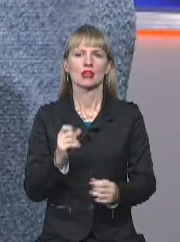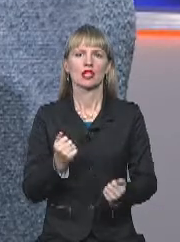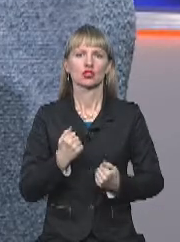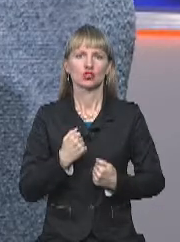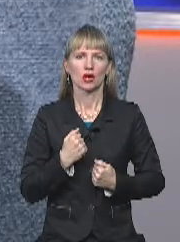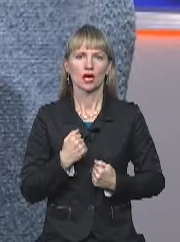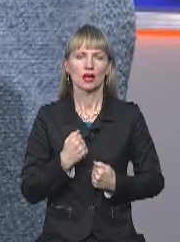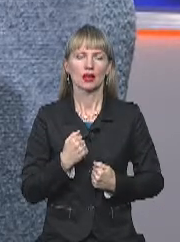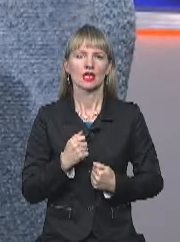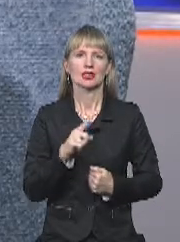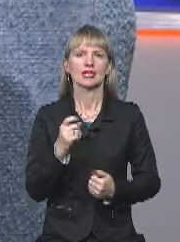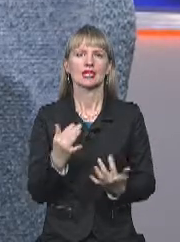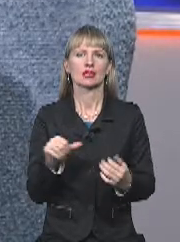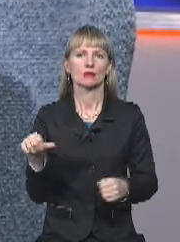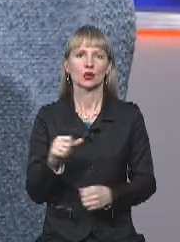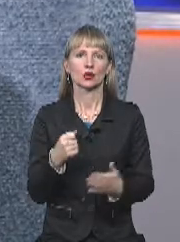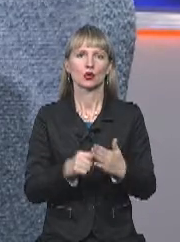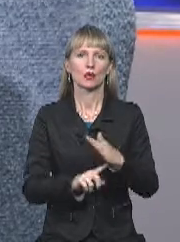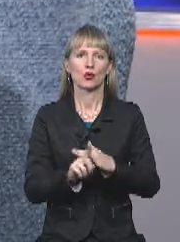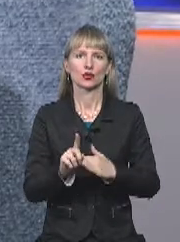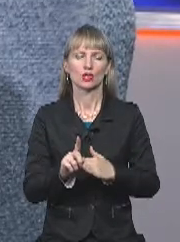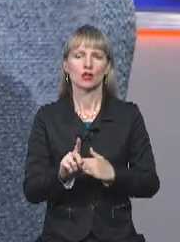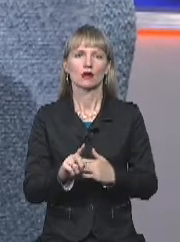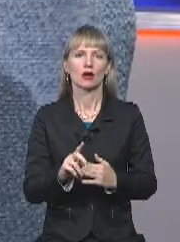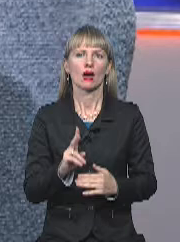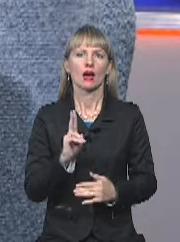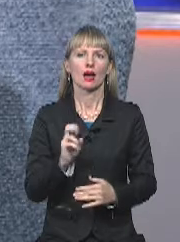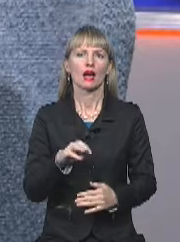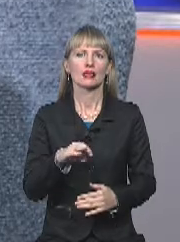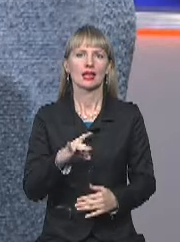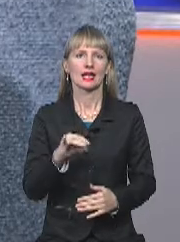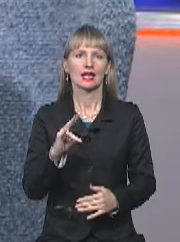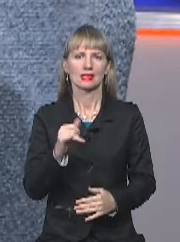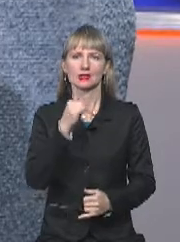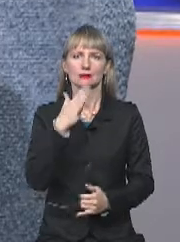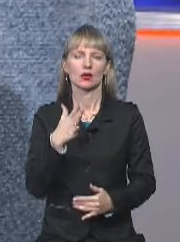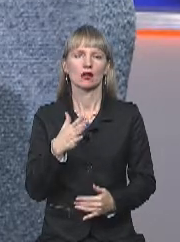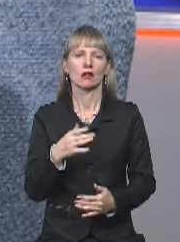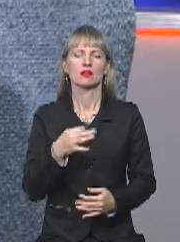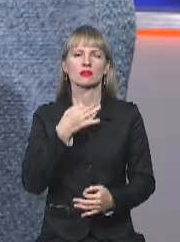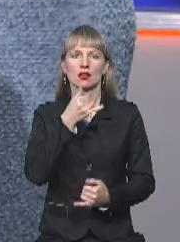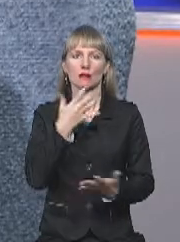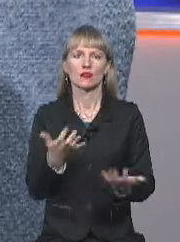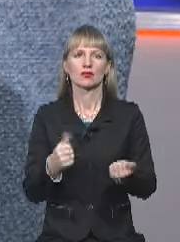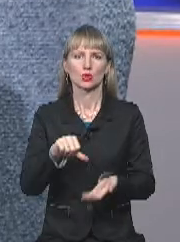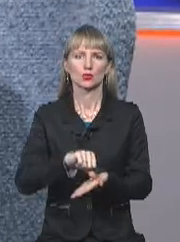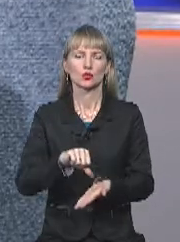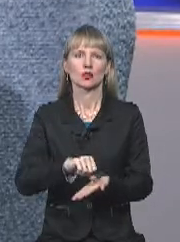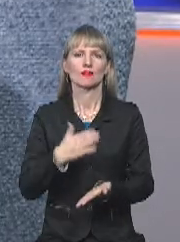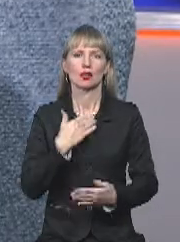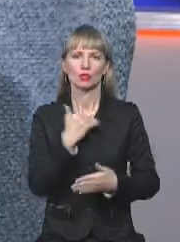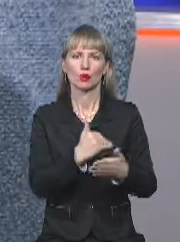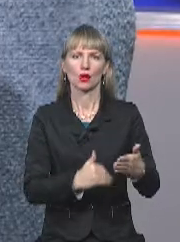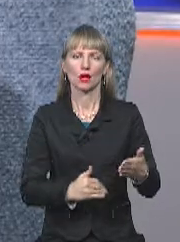жаль, за кілька хвилин до початку ефіру пані Катерина не змогла взяти, повідомила, що не може взяти участь у нашій